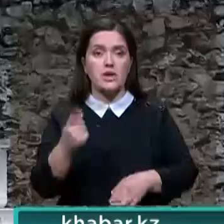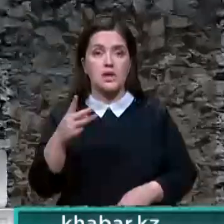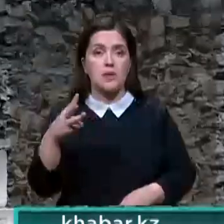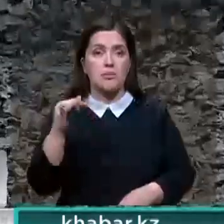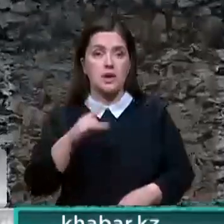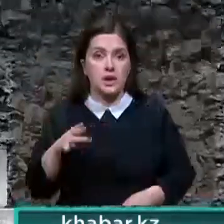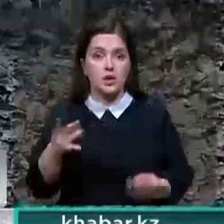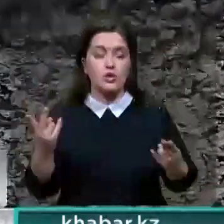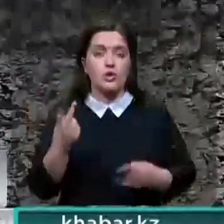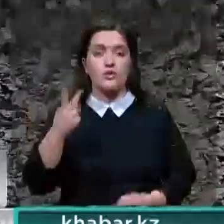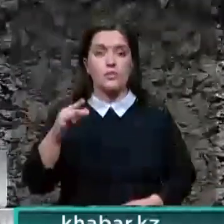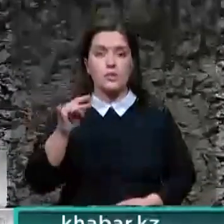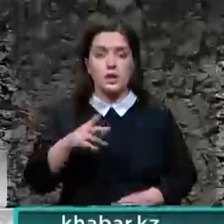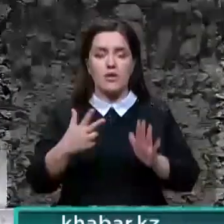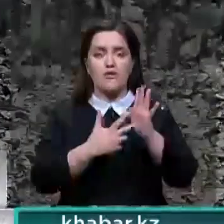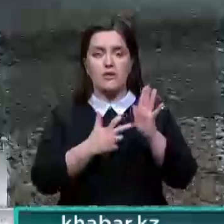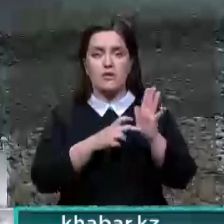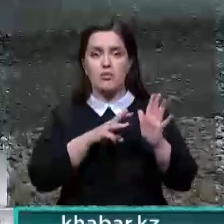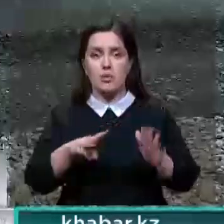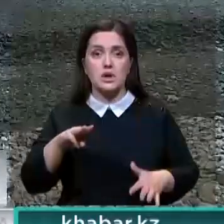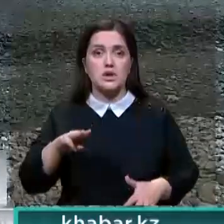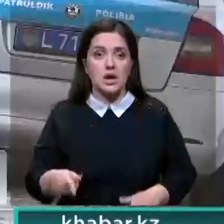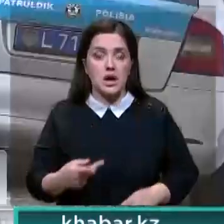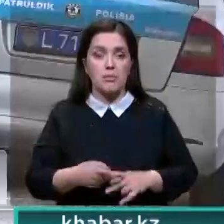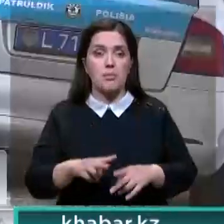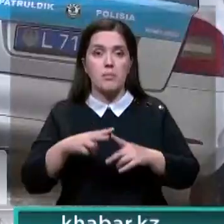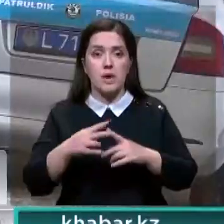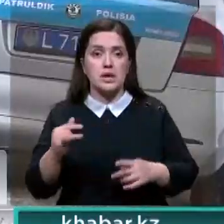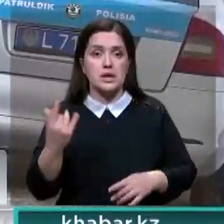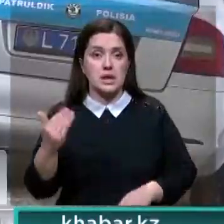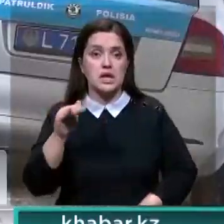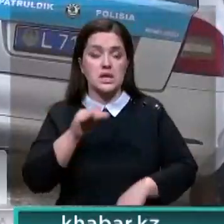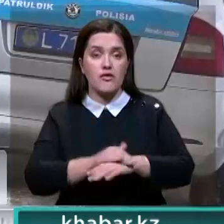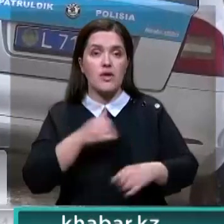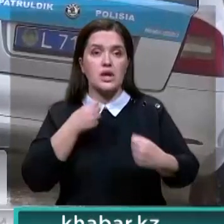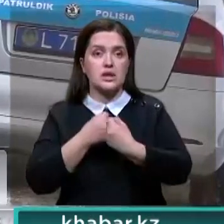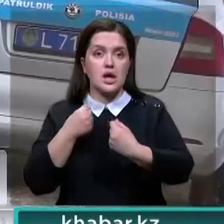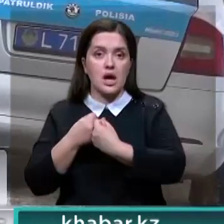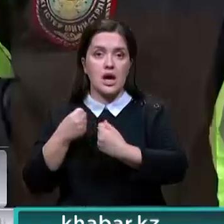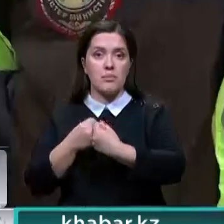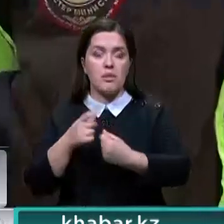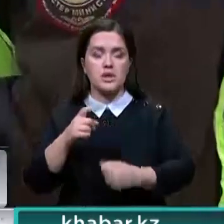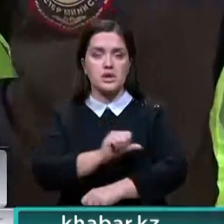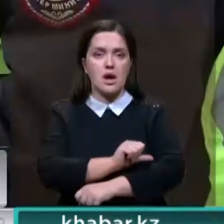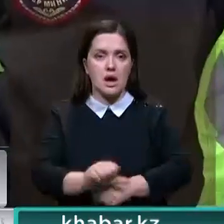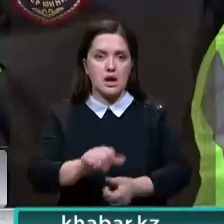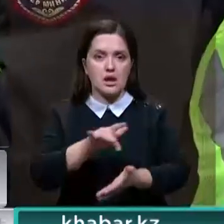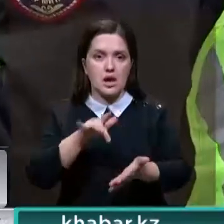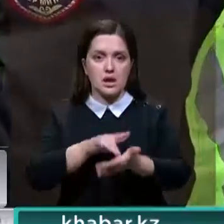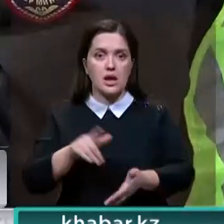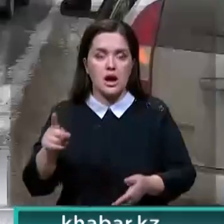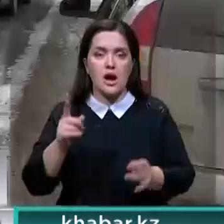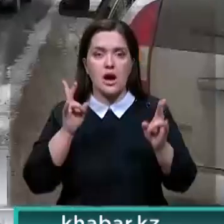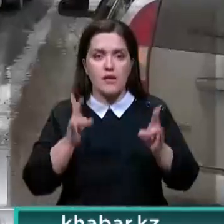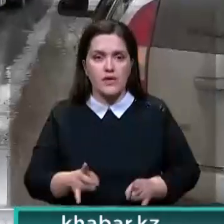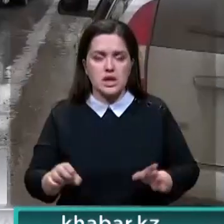вместо положенных 2 800 000 000 тенге. Между тем, как половина всех зафиксированных ДТП приходится именно на долю загородных трасс. Чаще всего авария